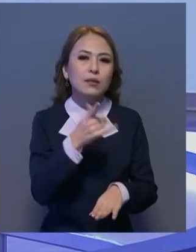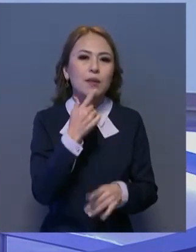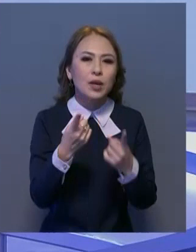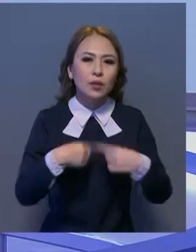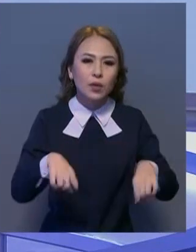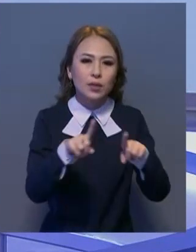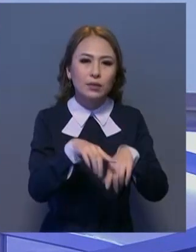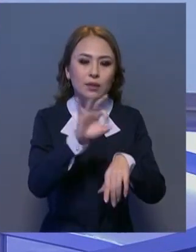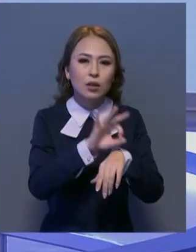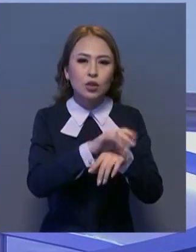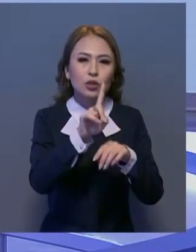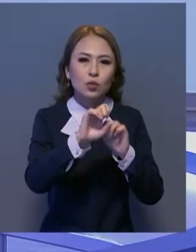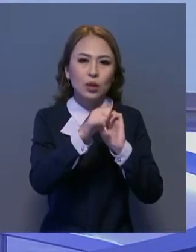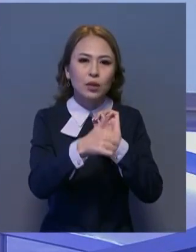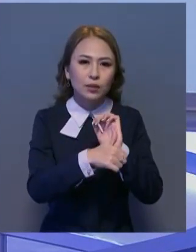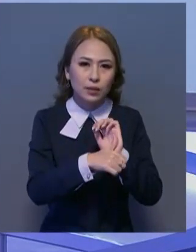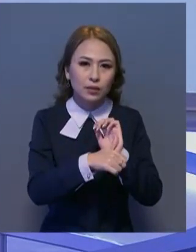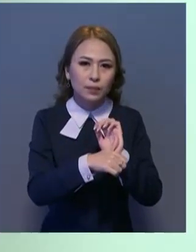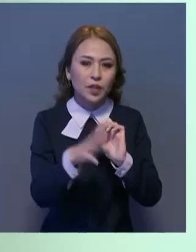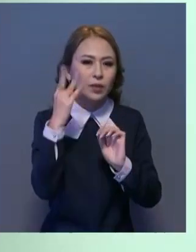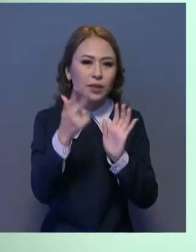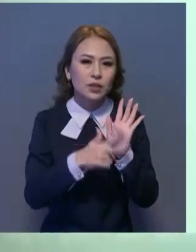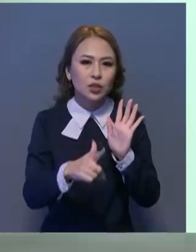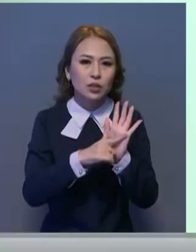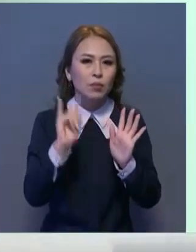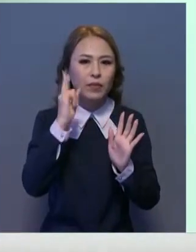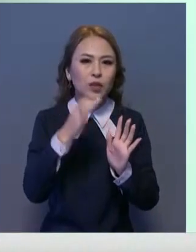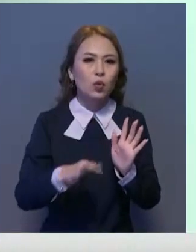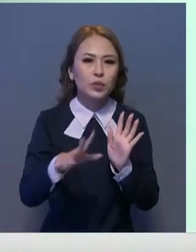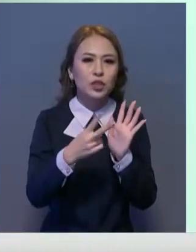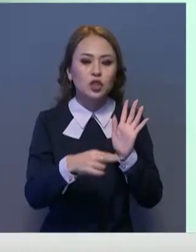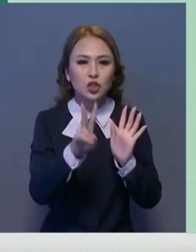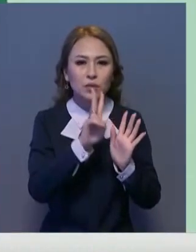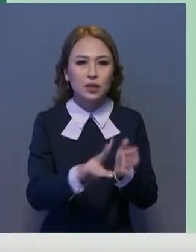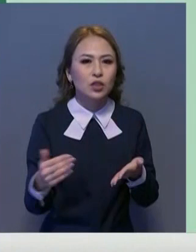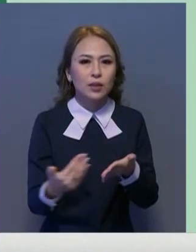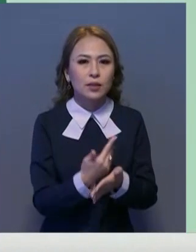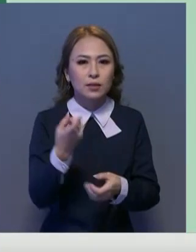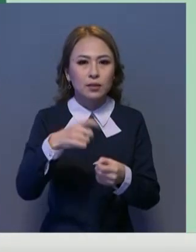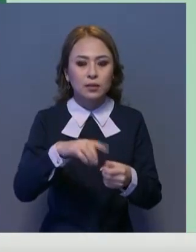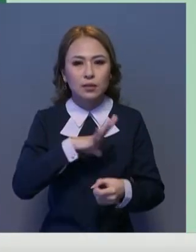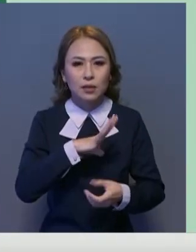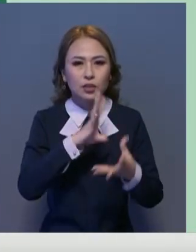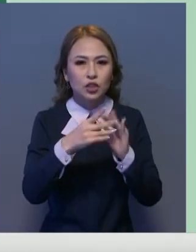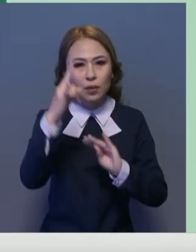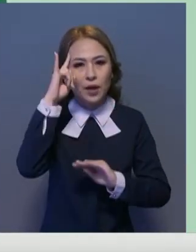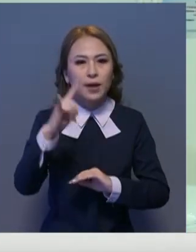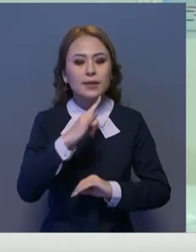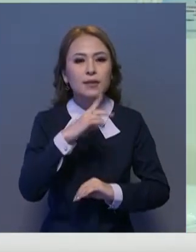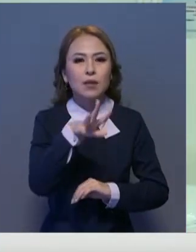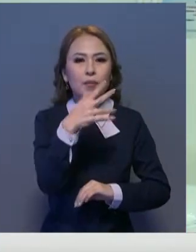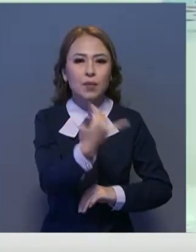Қызыл аймақта науқастар саны 116-ға артты. Алматыда 87, Павлодар облысында 72 жаңа жағдай тіркелді.